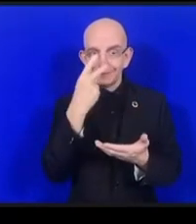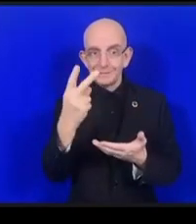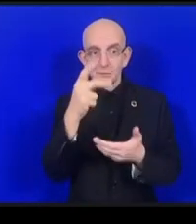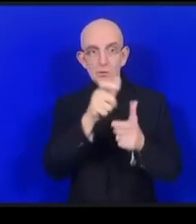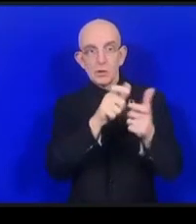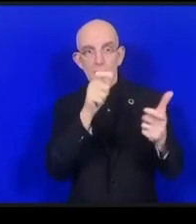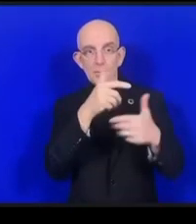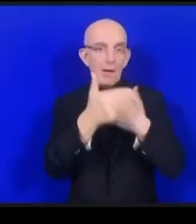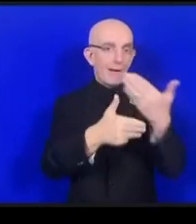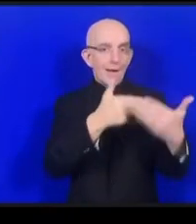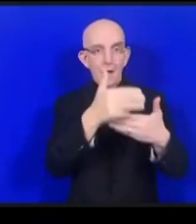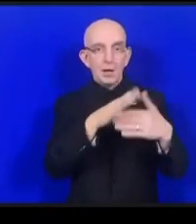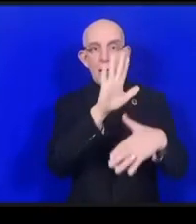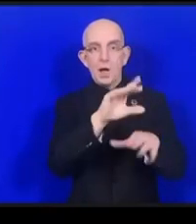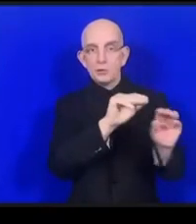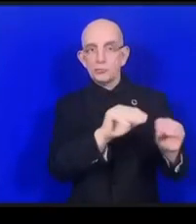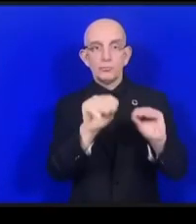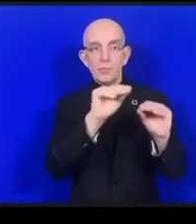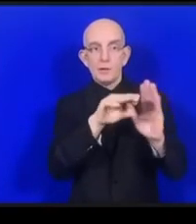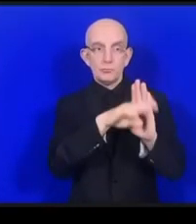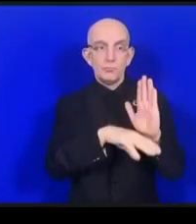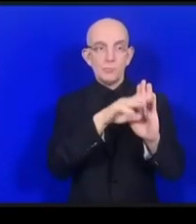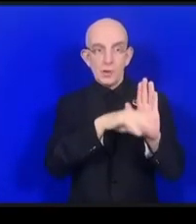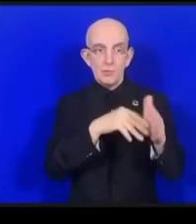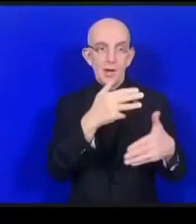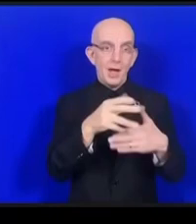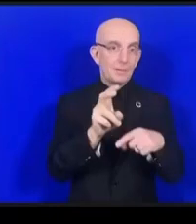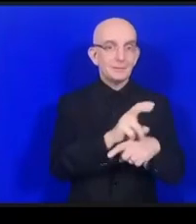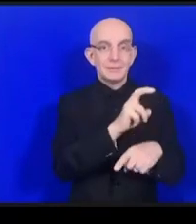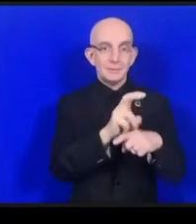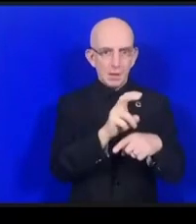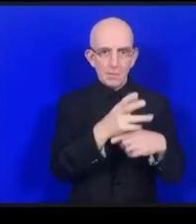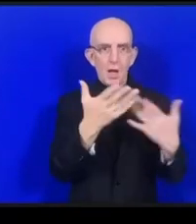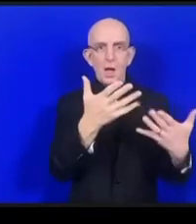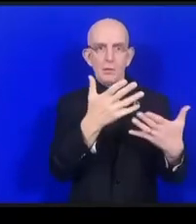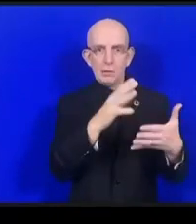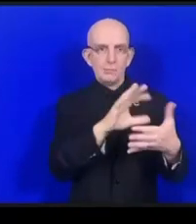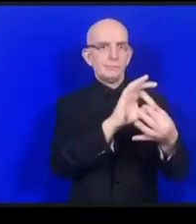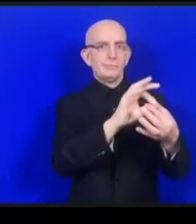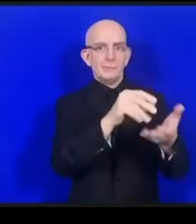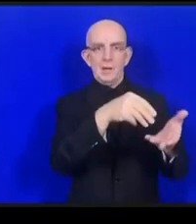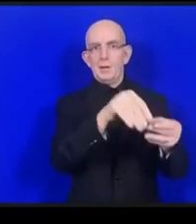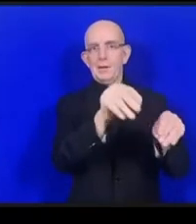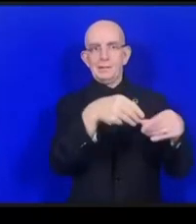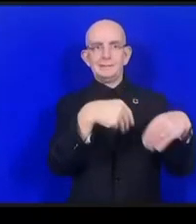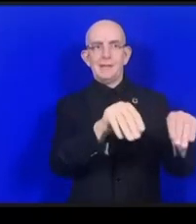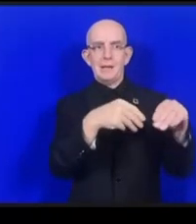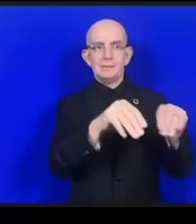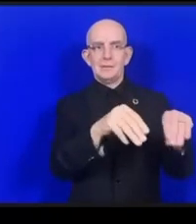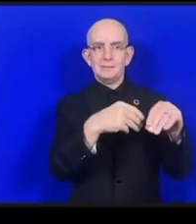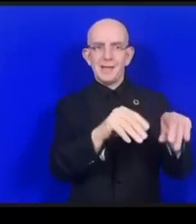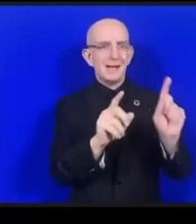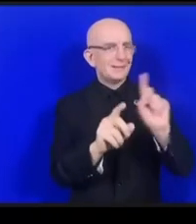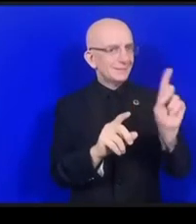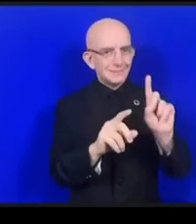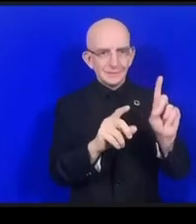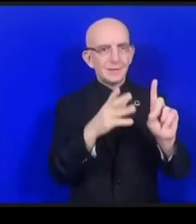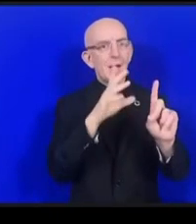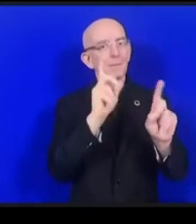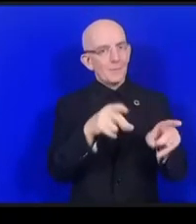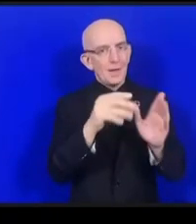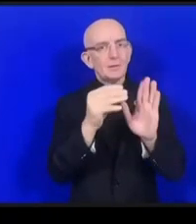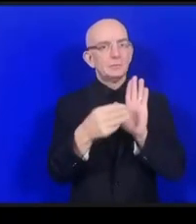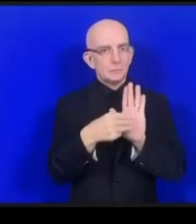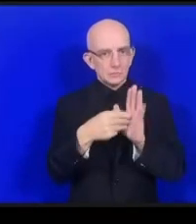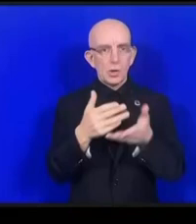становятся частными коммерческо основа основанными и таким образом нет открытого ресурса Поэтому если вы